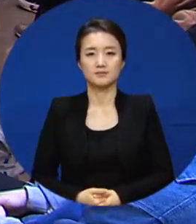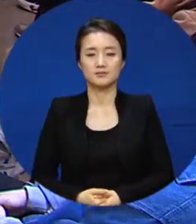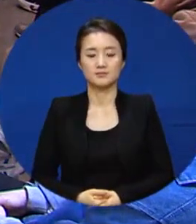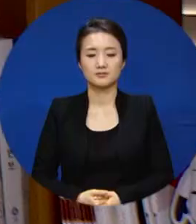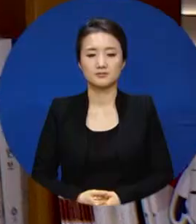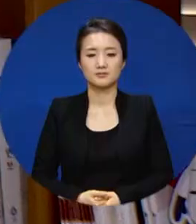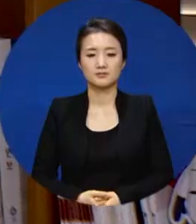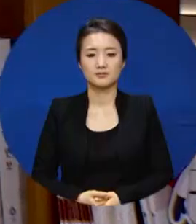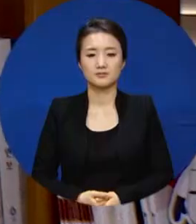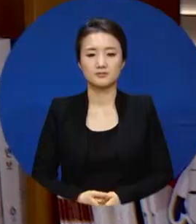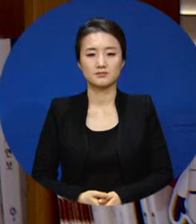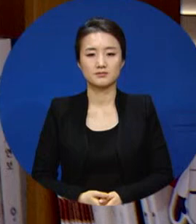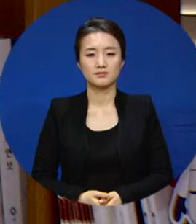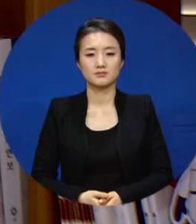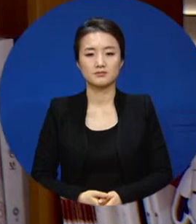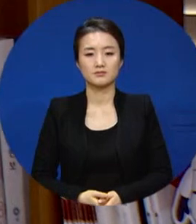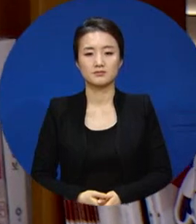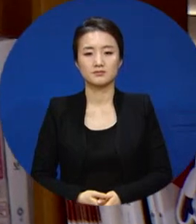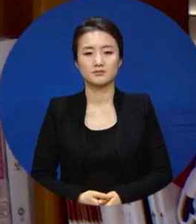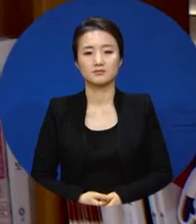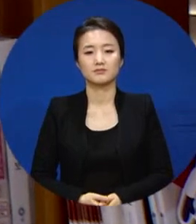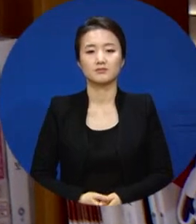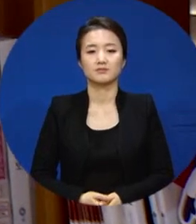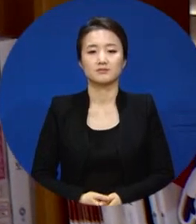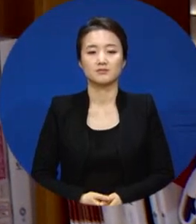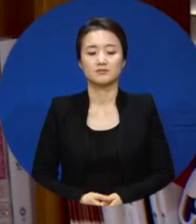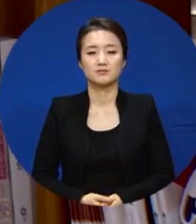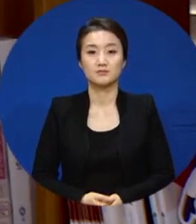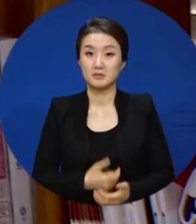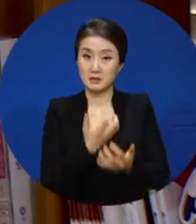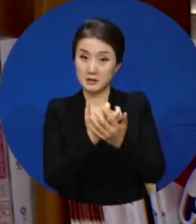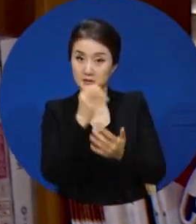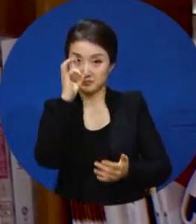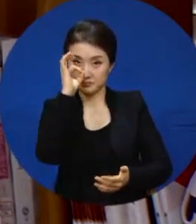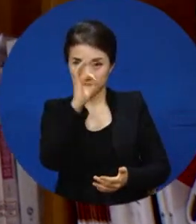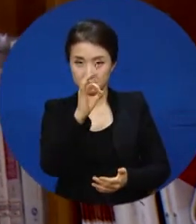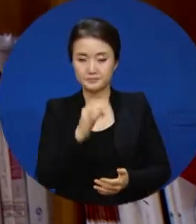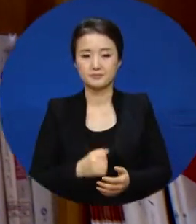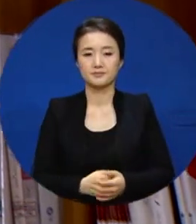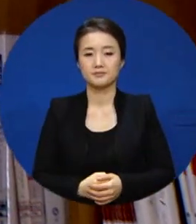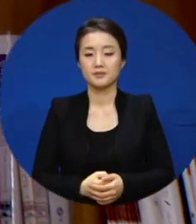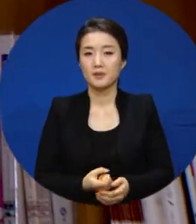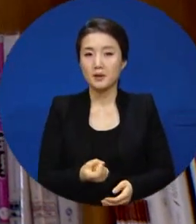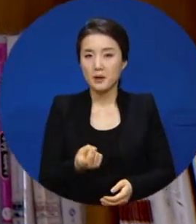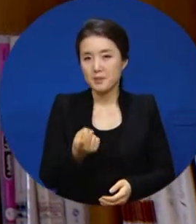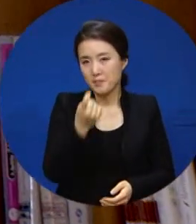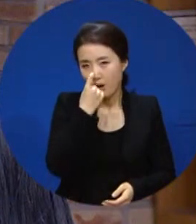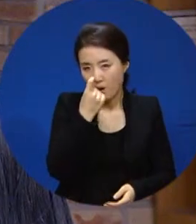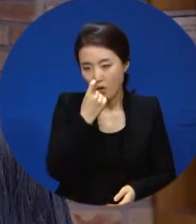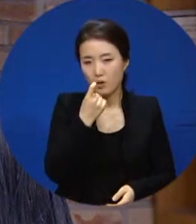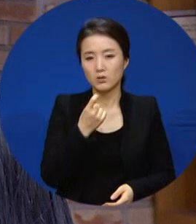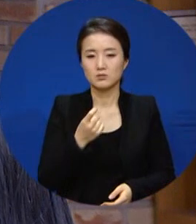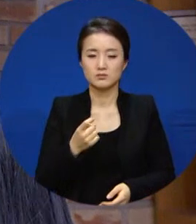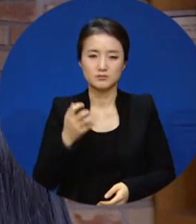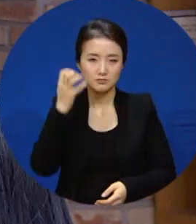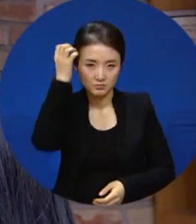이에요 하기 실습지 부려 결로 2 배우고 때로 익히면